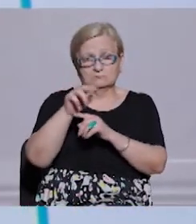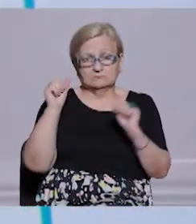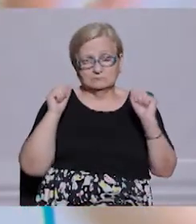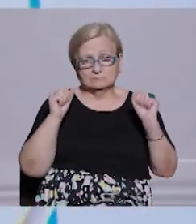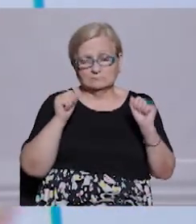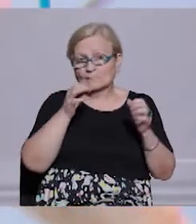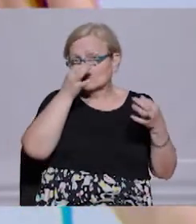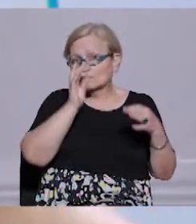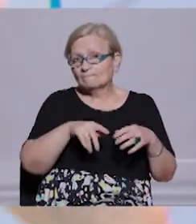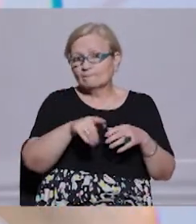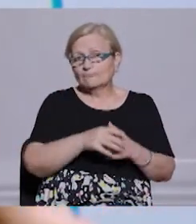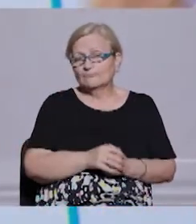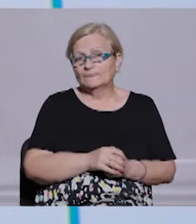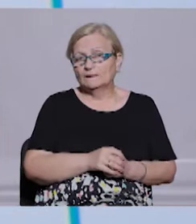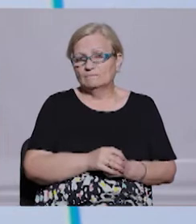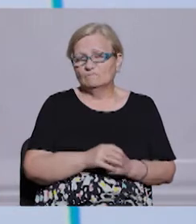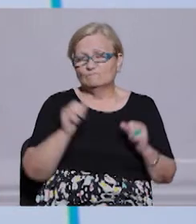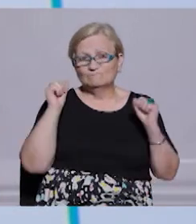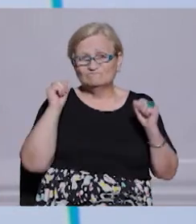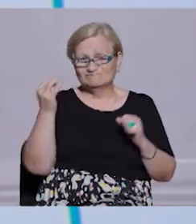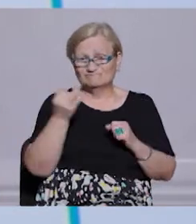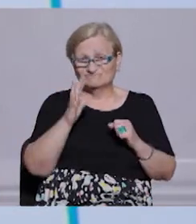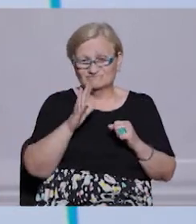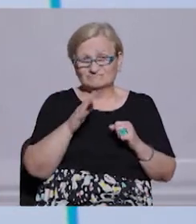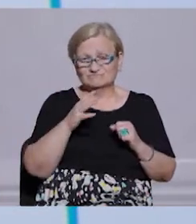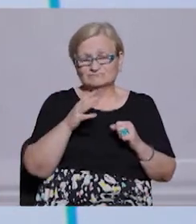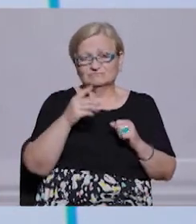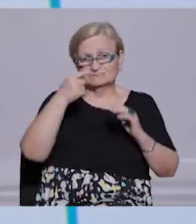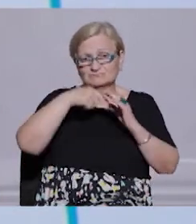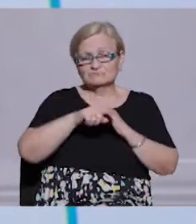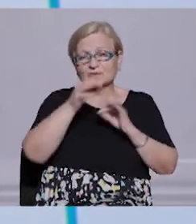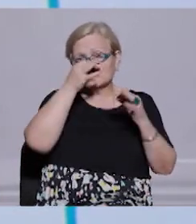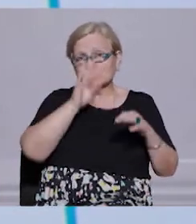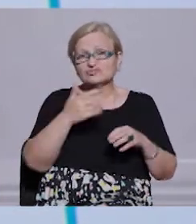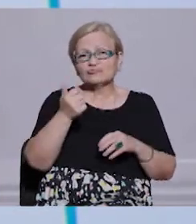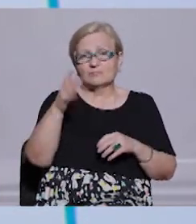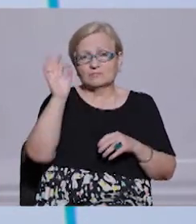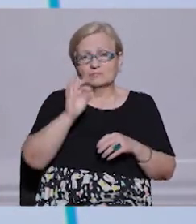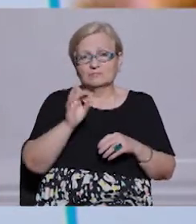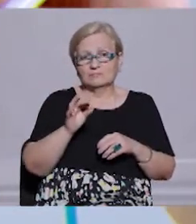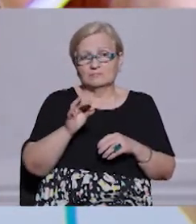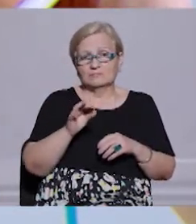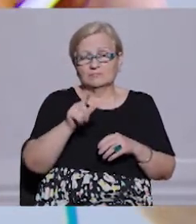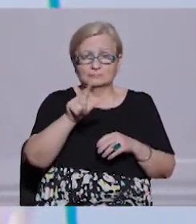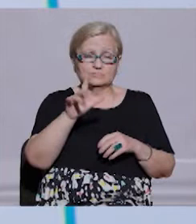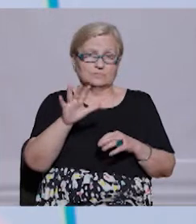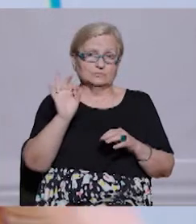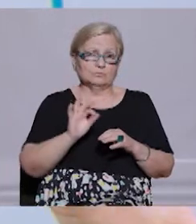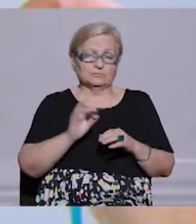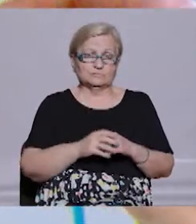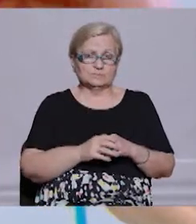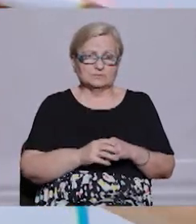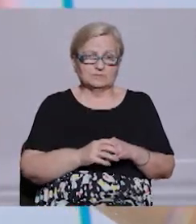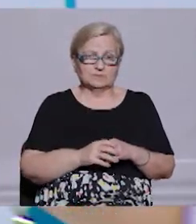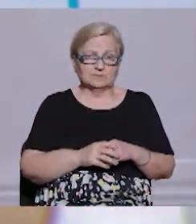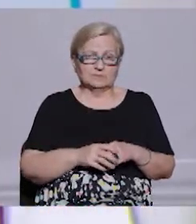რამდენი დარჩა? ანუ ვისაც სპორტი არ აინტერესებს, არც ფეხბურთი, არც კალათბურთი, საერთოდ არის დარჩენილი 25%.